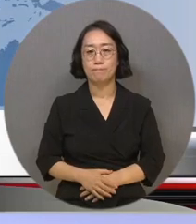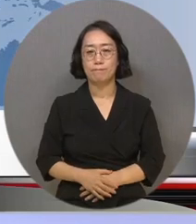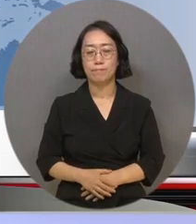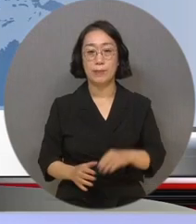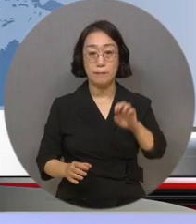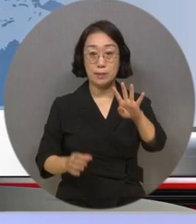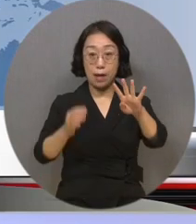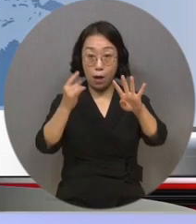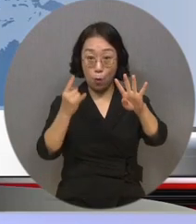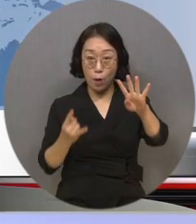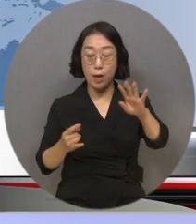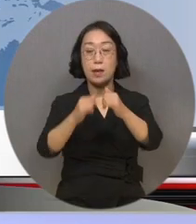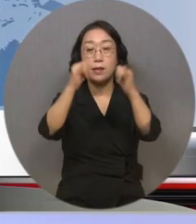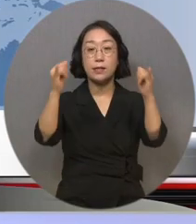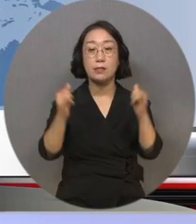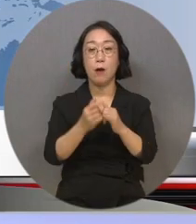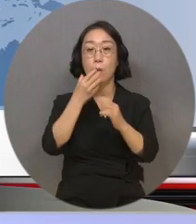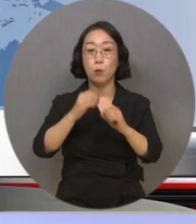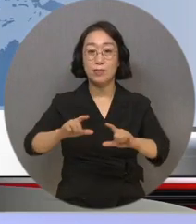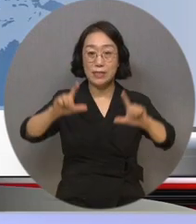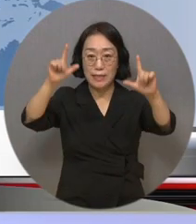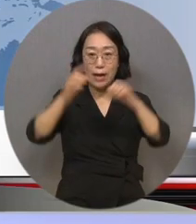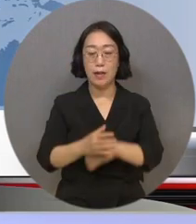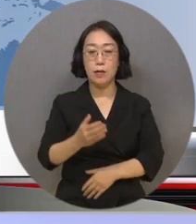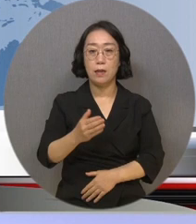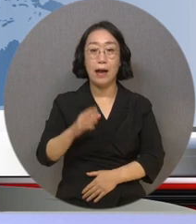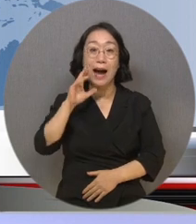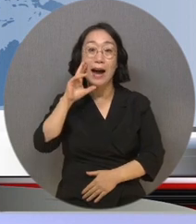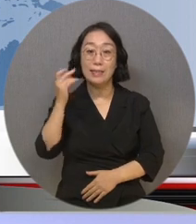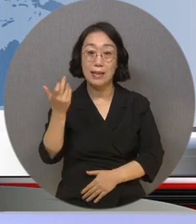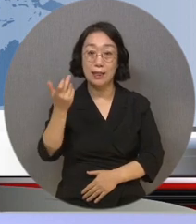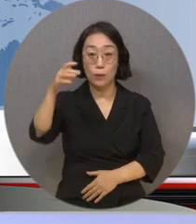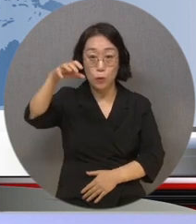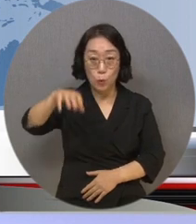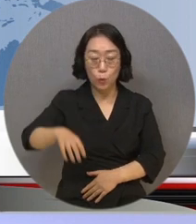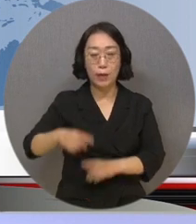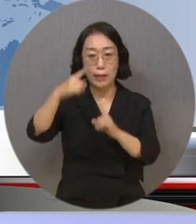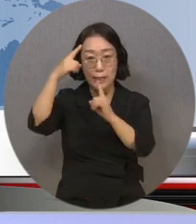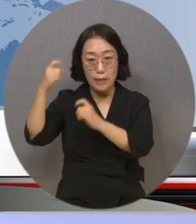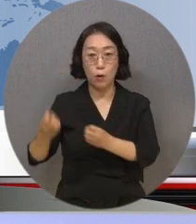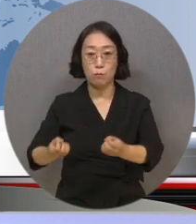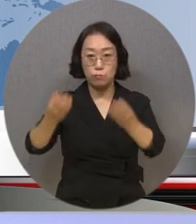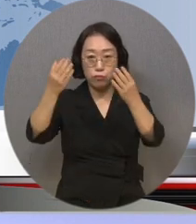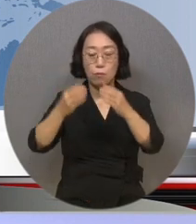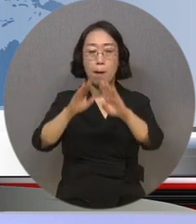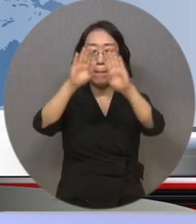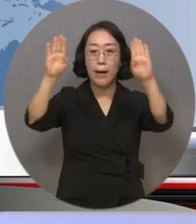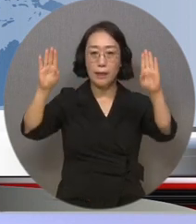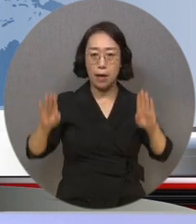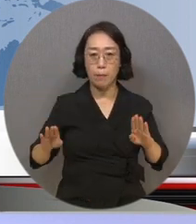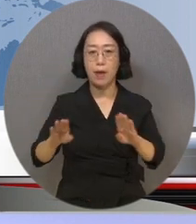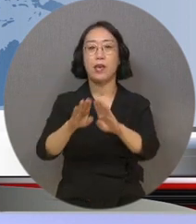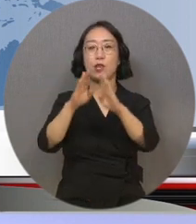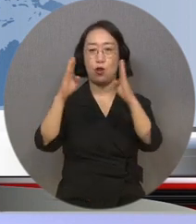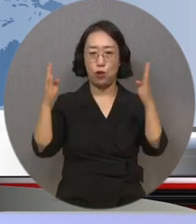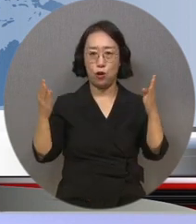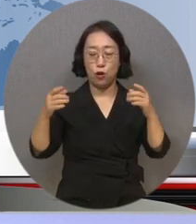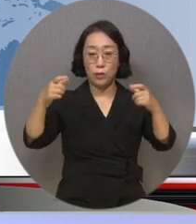제24회 사회복지의 날을 맞아 충남 아산시에서 기념식과 복지박람회가 열렸습니다